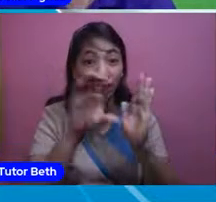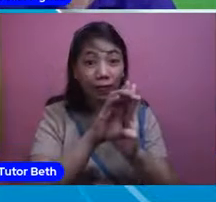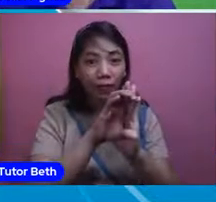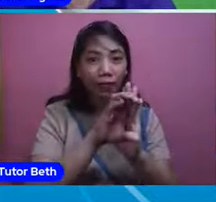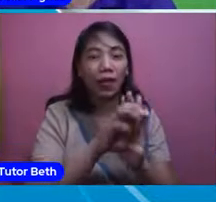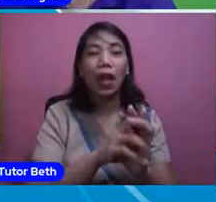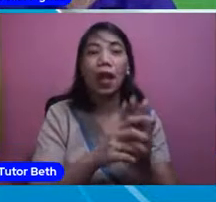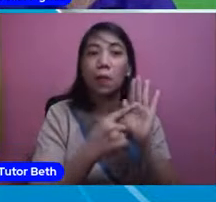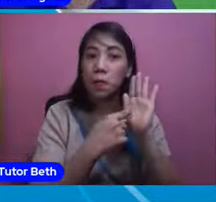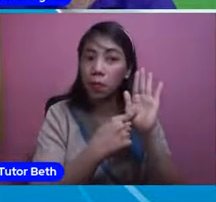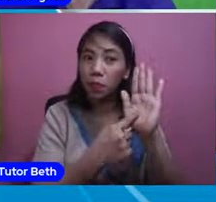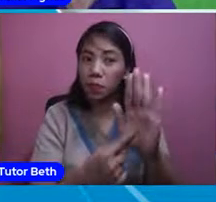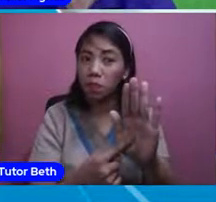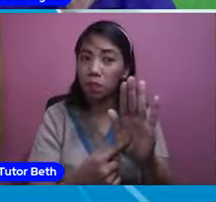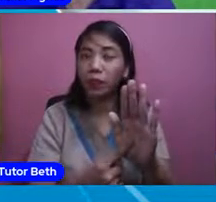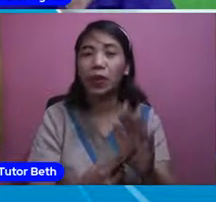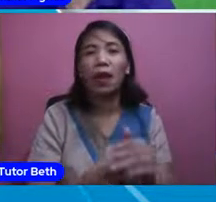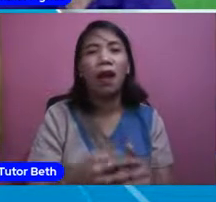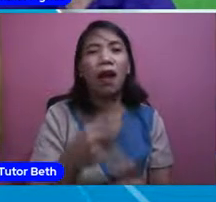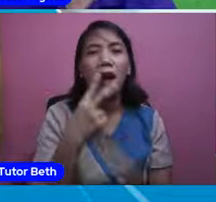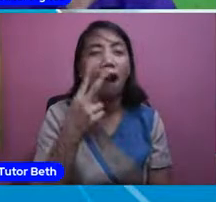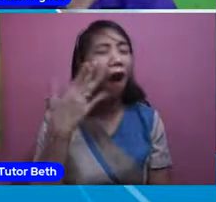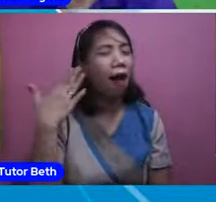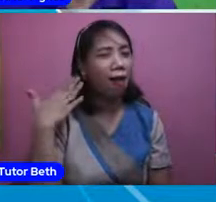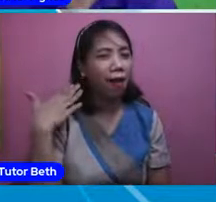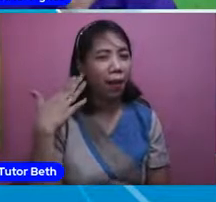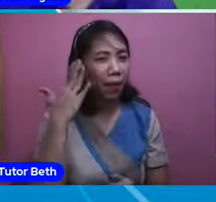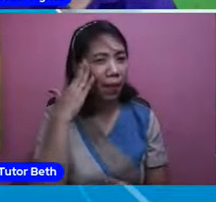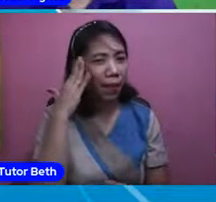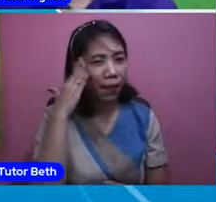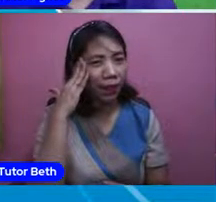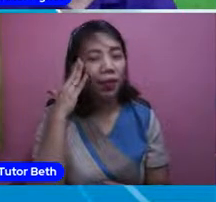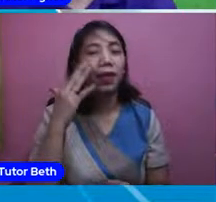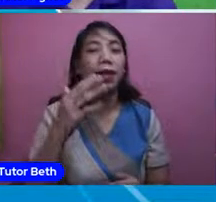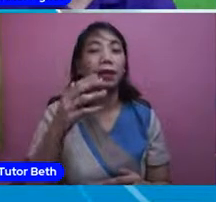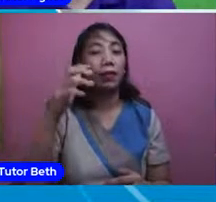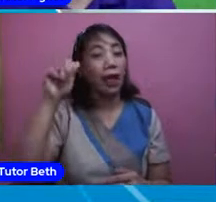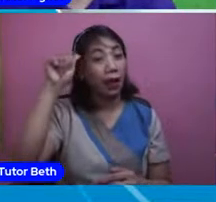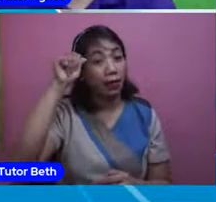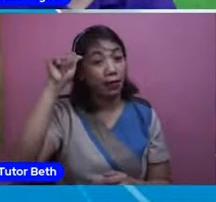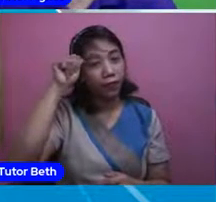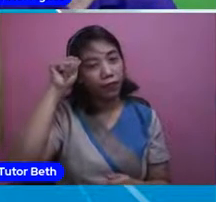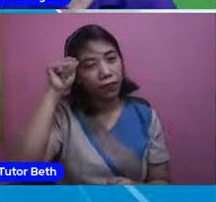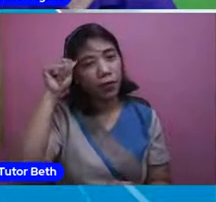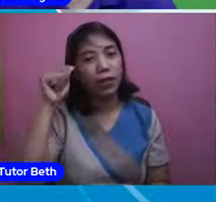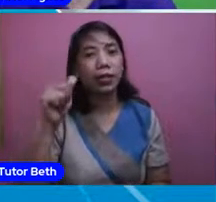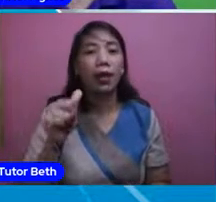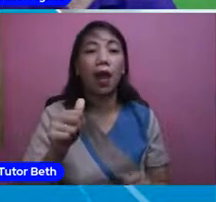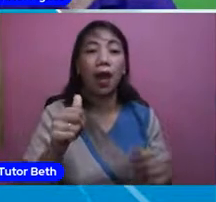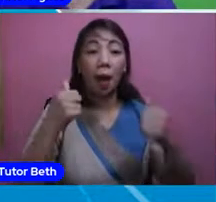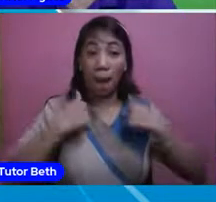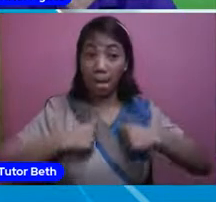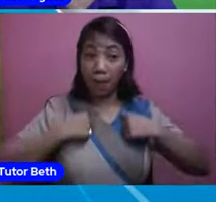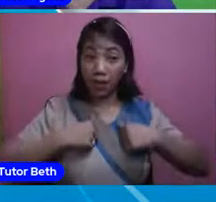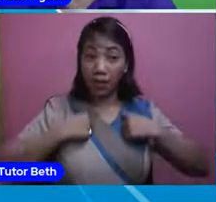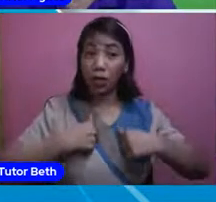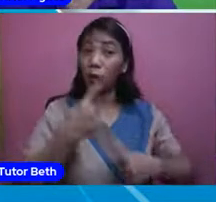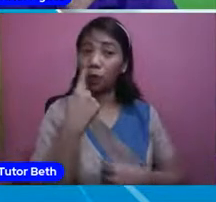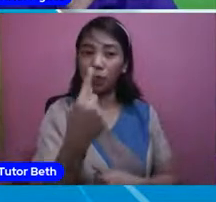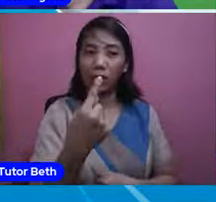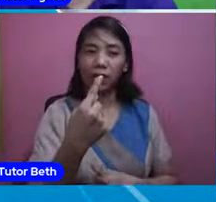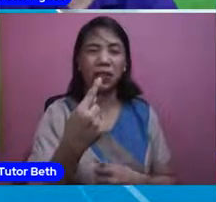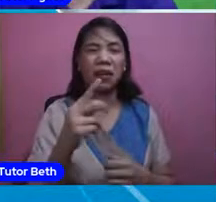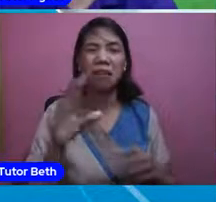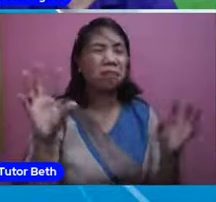Alvin ay kaya ng maligong mag-isa. Hindi niya na kailangan yung nanay niya para hilud-hiludin